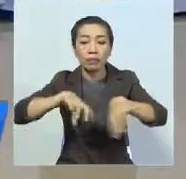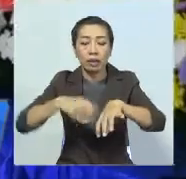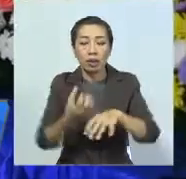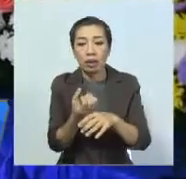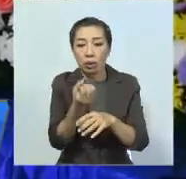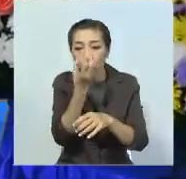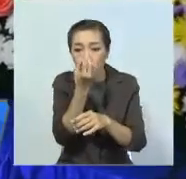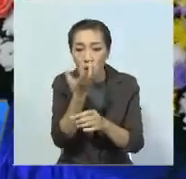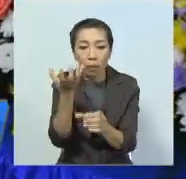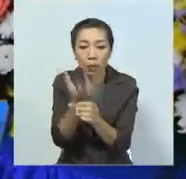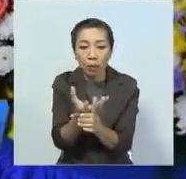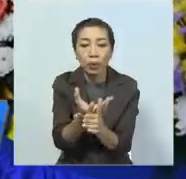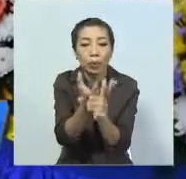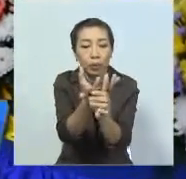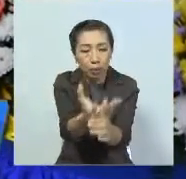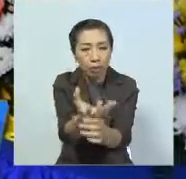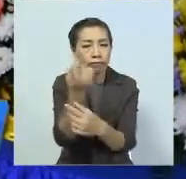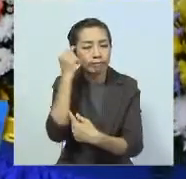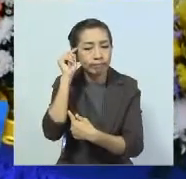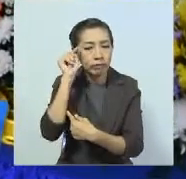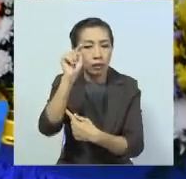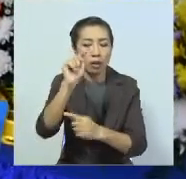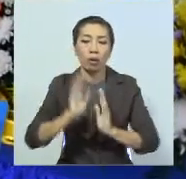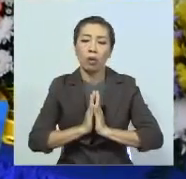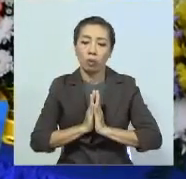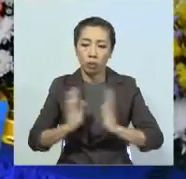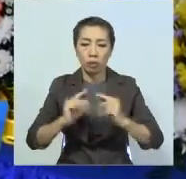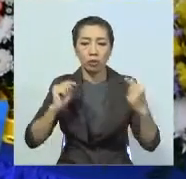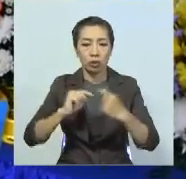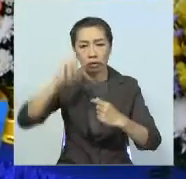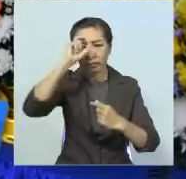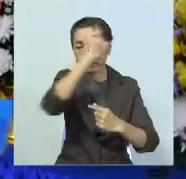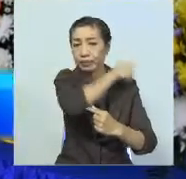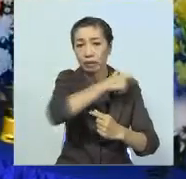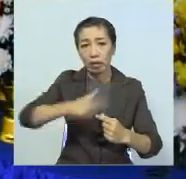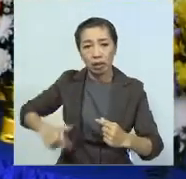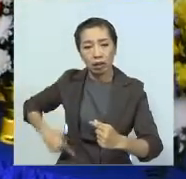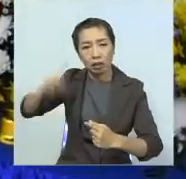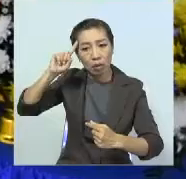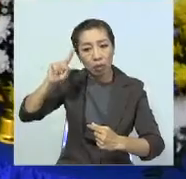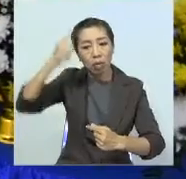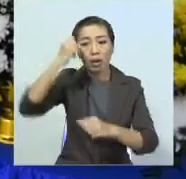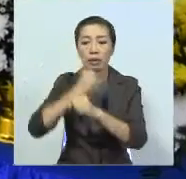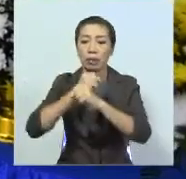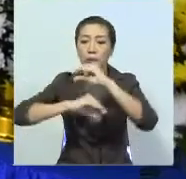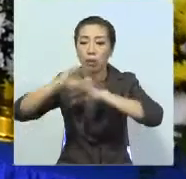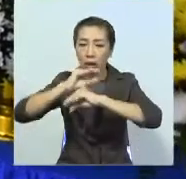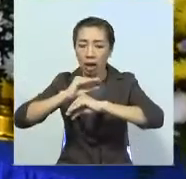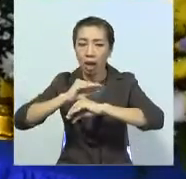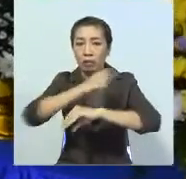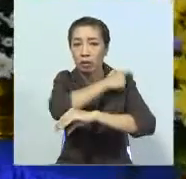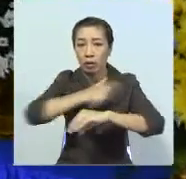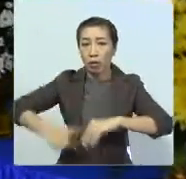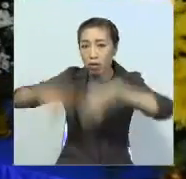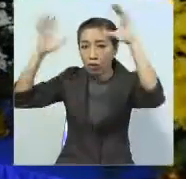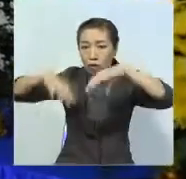บพิธีวางพันพุ่มดอกไม้สดเพื่อน้อมรำลึกในพระมหากรุณาธิคุณที่ทรงคิดค้นโครงการฝนหลวงเพื่อบรรเทา